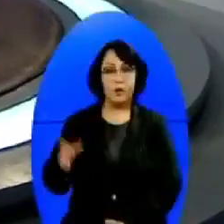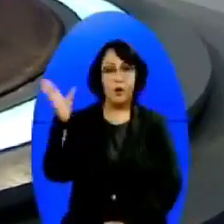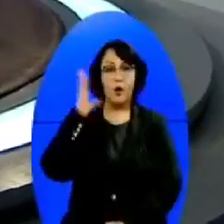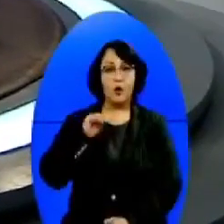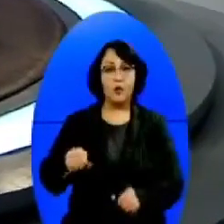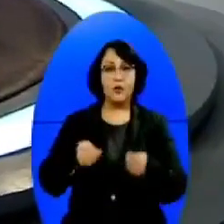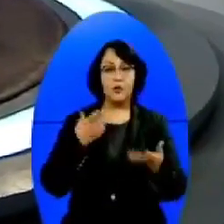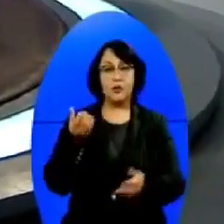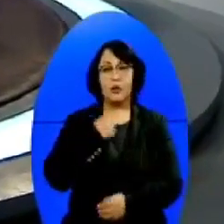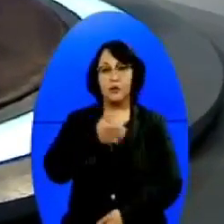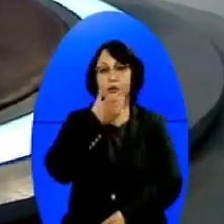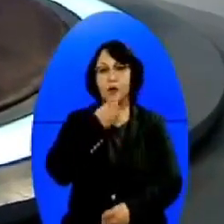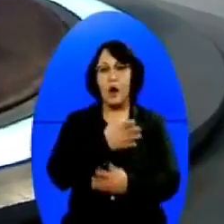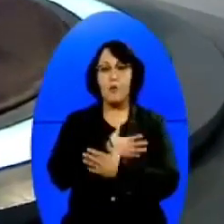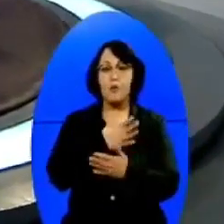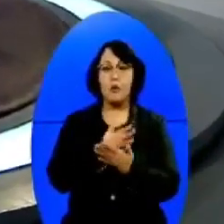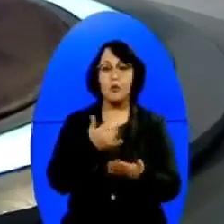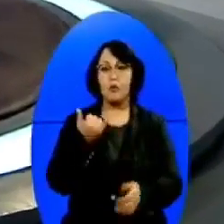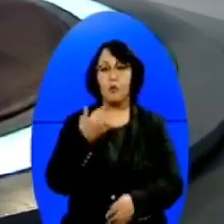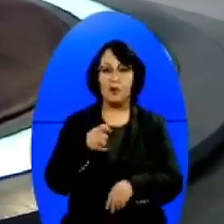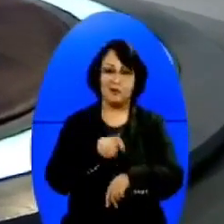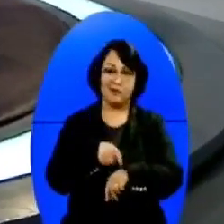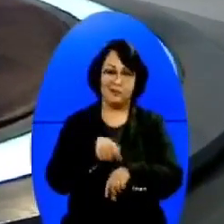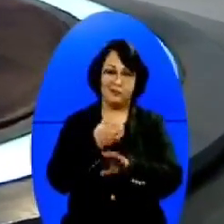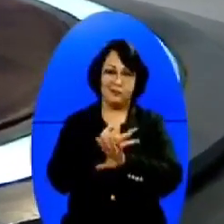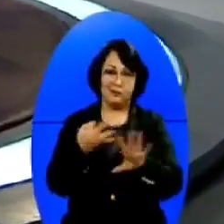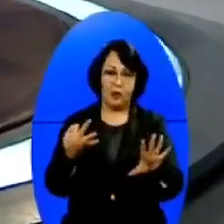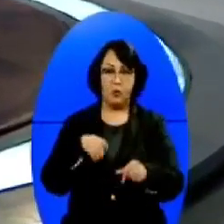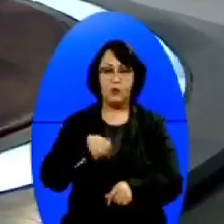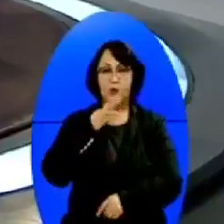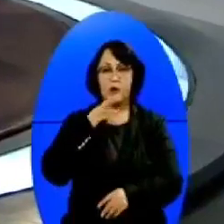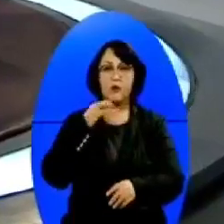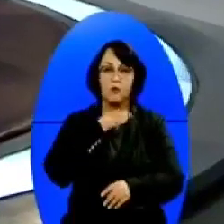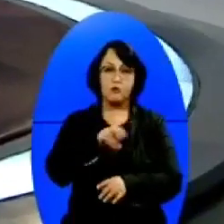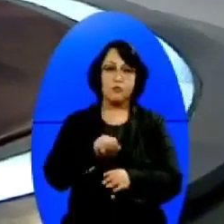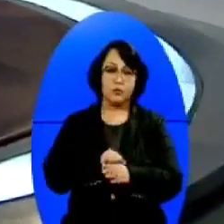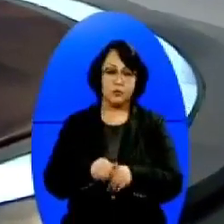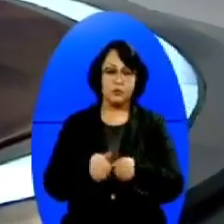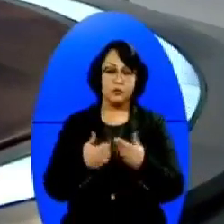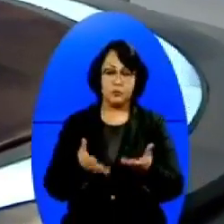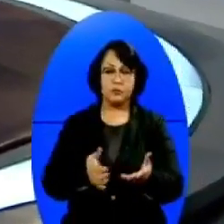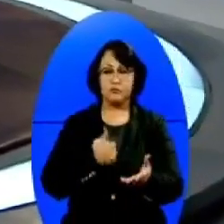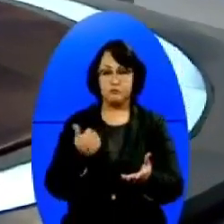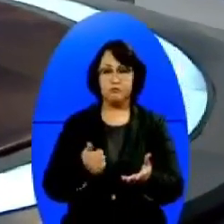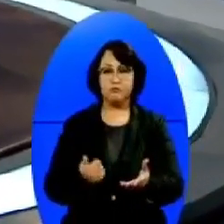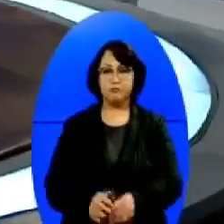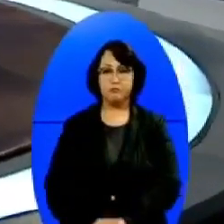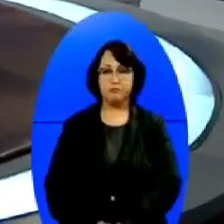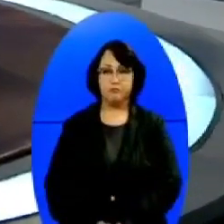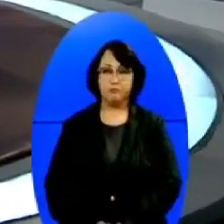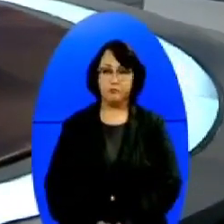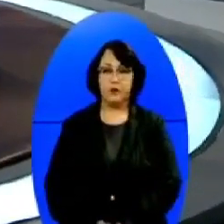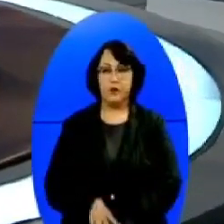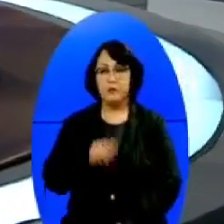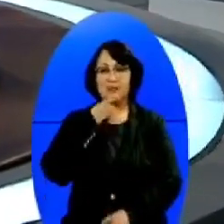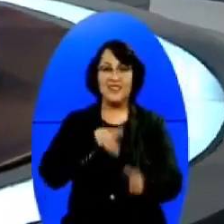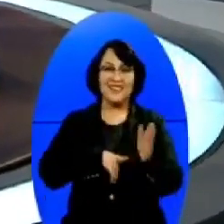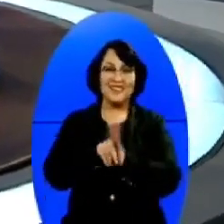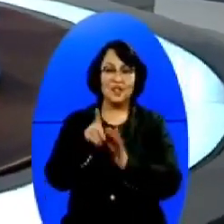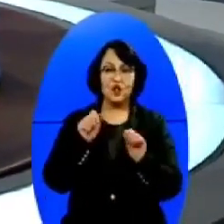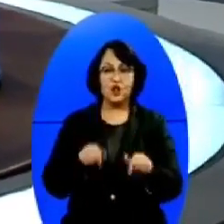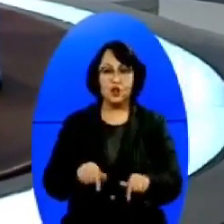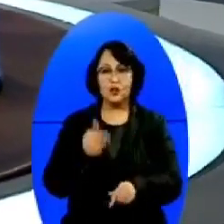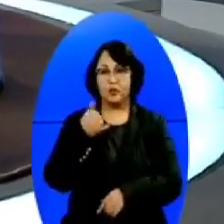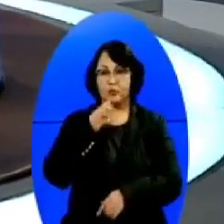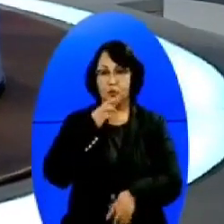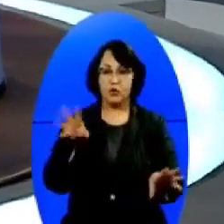Арендрий Гудзичте, Уламбатар Торин, Сагос Самбен, Битта Бухун Ден, Сагур Дентели, Пурим Пургар Гендоварик, Студес Чоу Темджилу Зундичуна. Мидени Хинду Нудр Зундич,